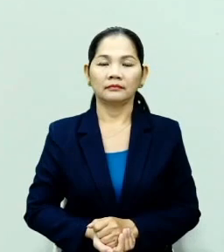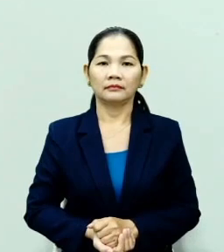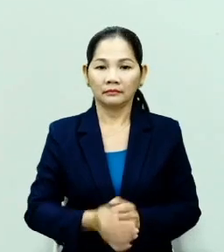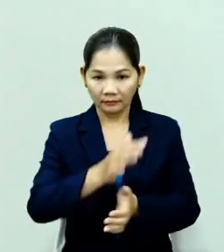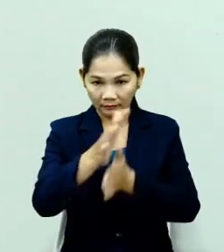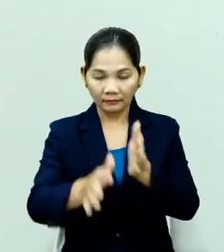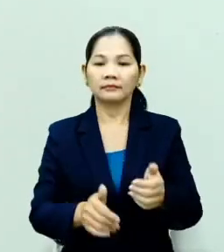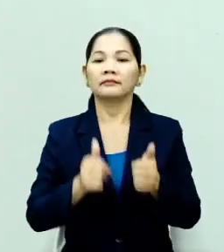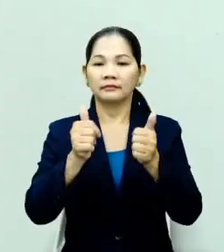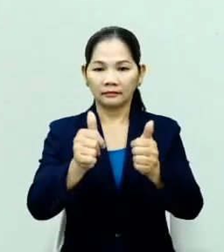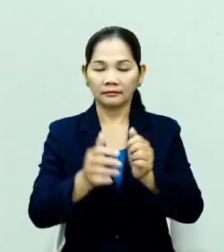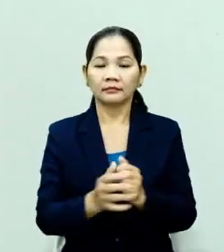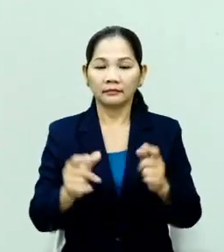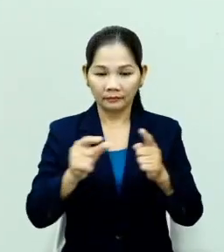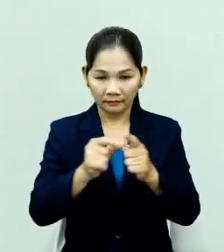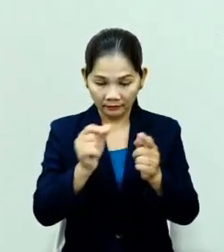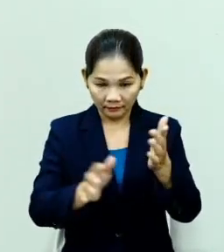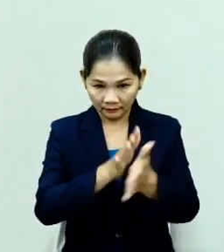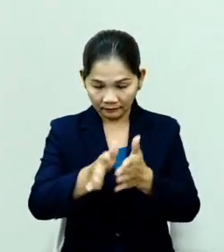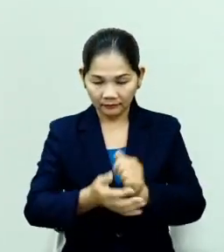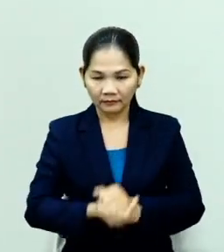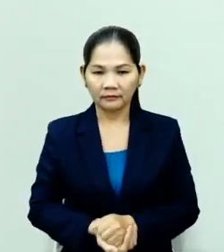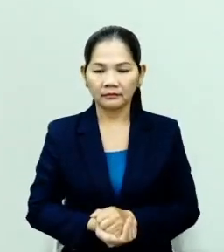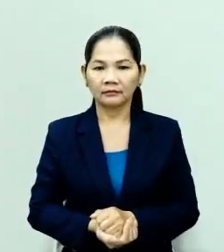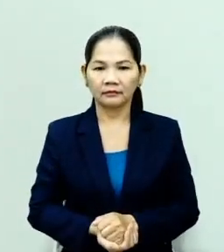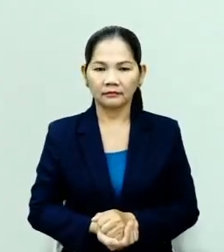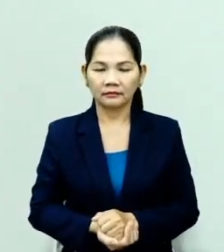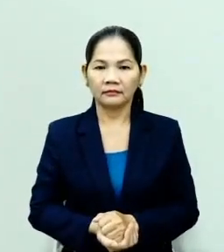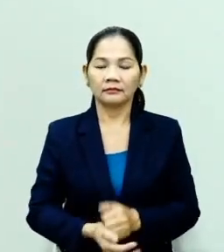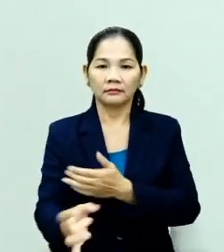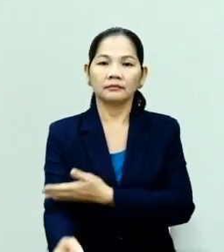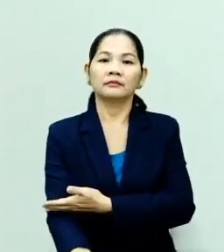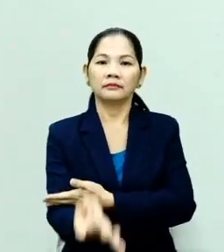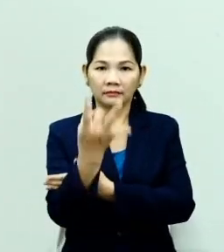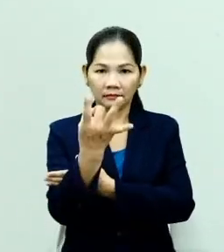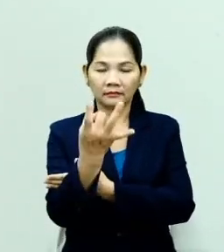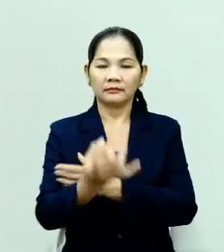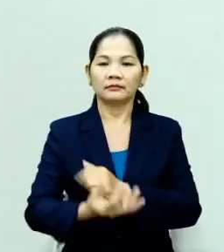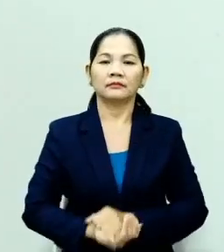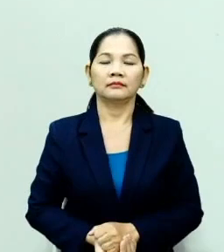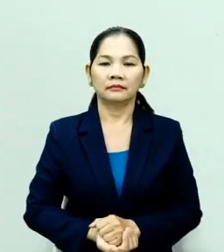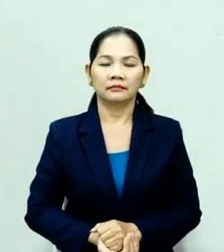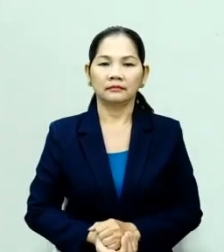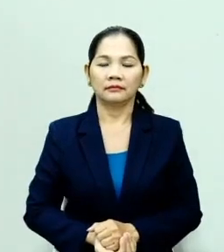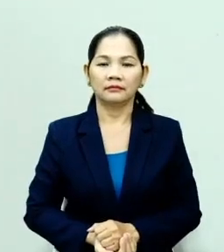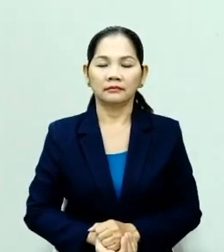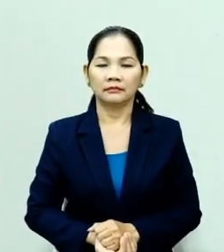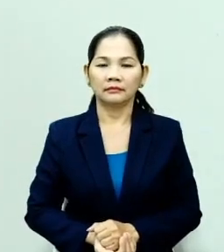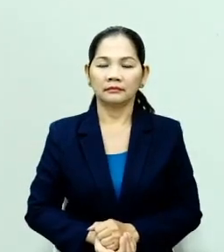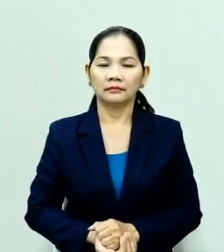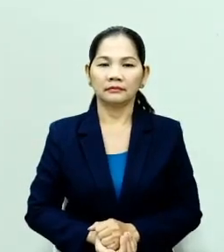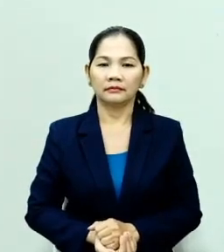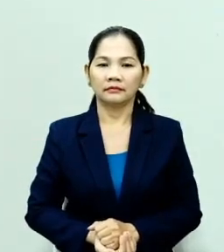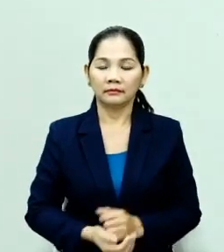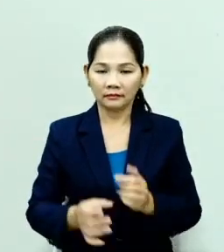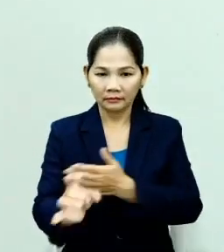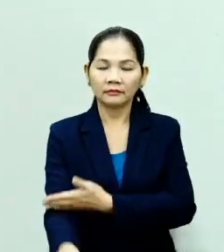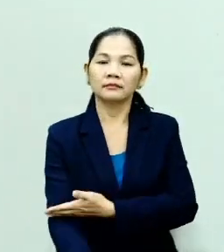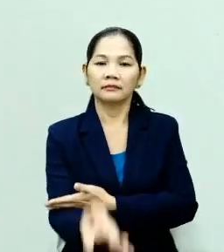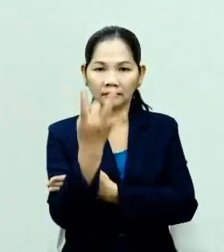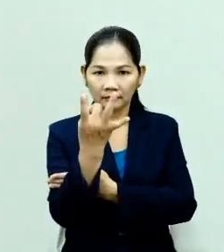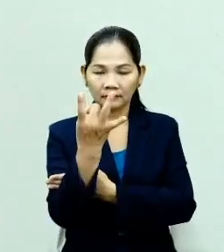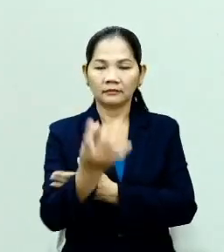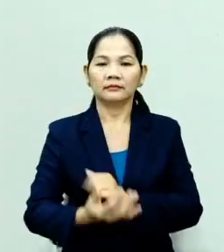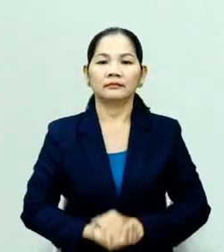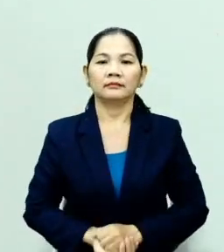Chà lọ nè. Chà pi nè an thá pro lầm. Chà, làm một đoạn tiết nha con. Pro